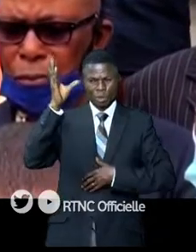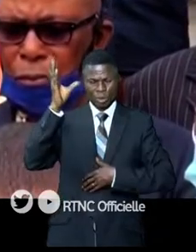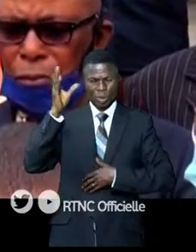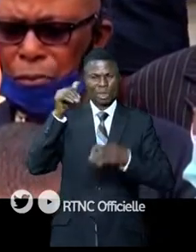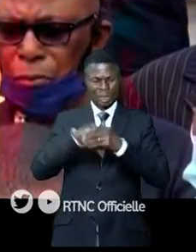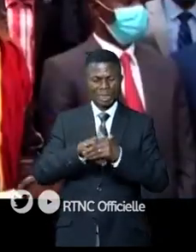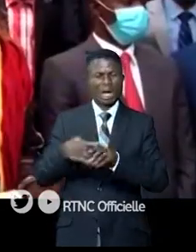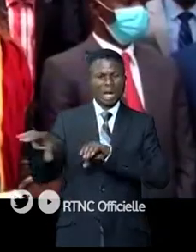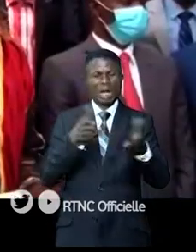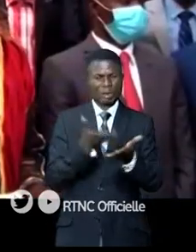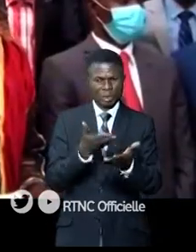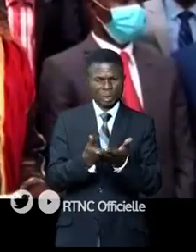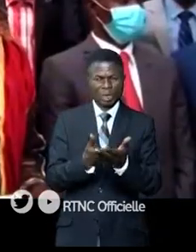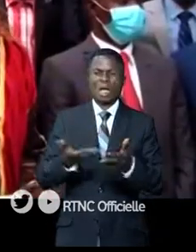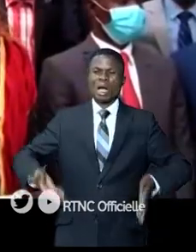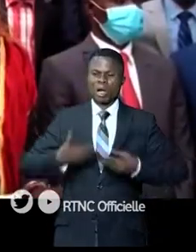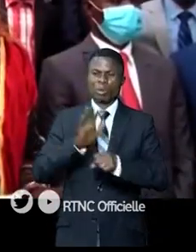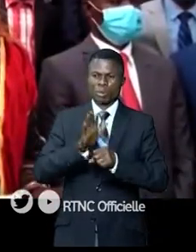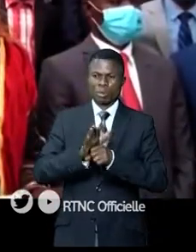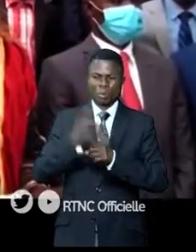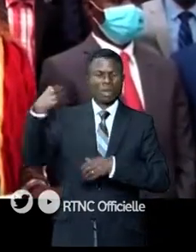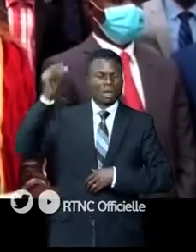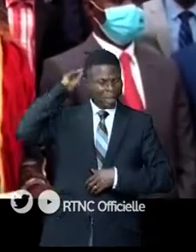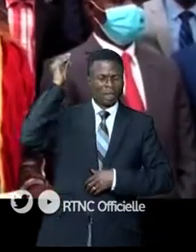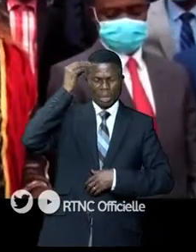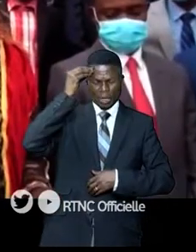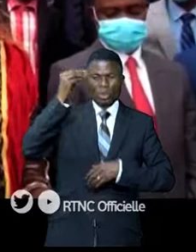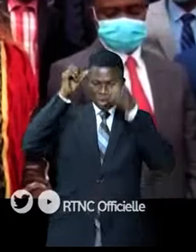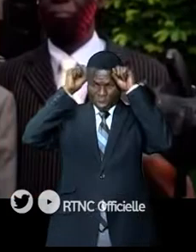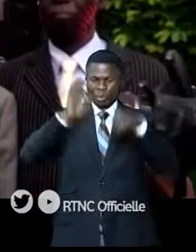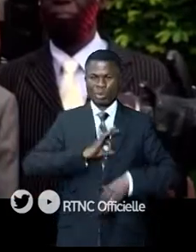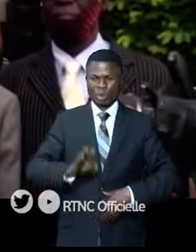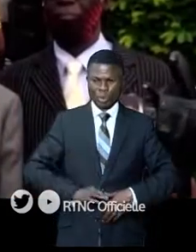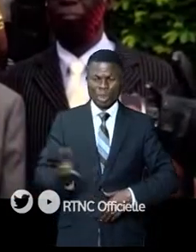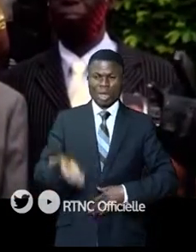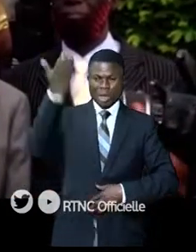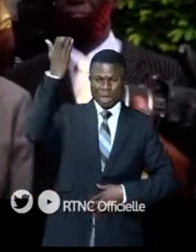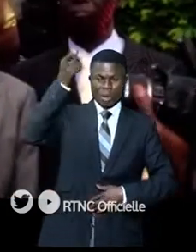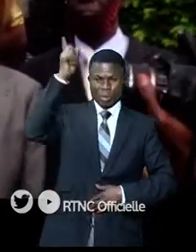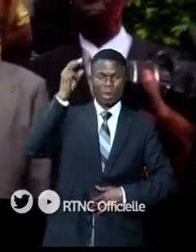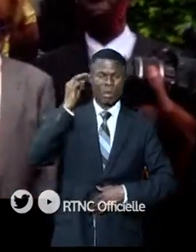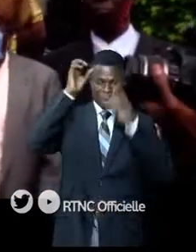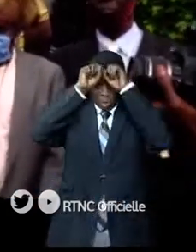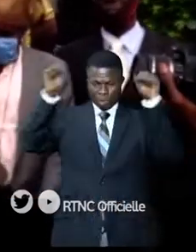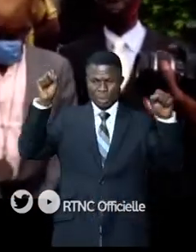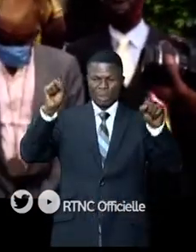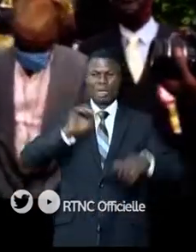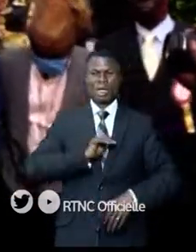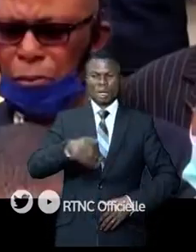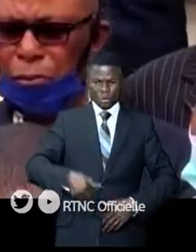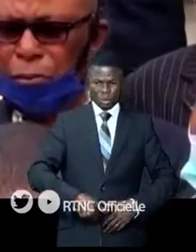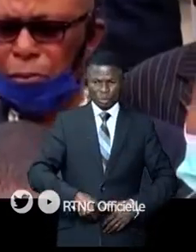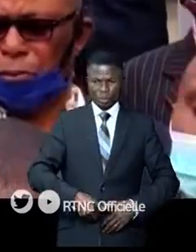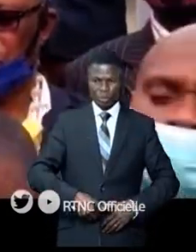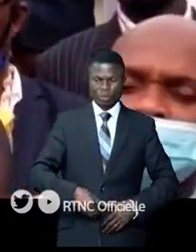cette même cérémonie, salué la reconnaissance du chef de l'État relative à l'élévation du premier président de la République démocratique du Congo